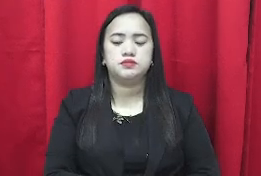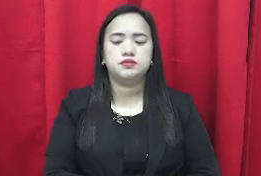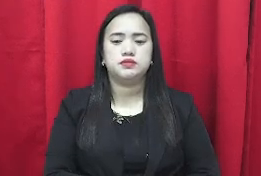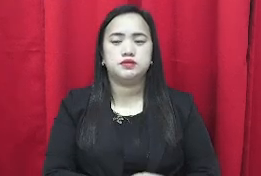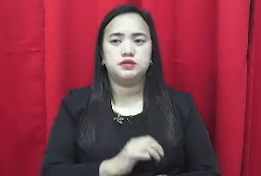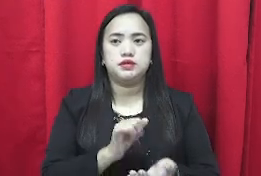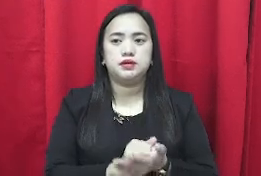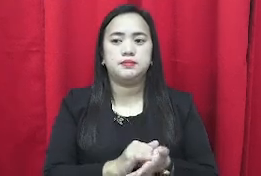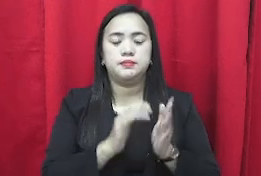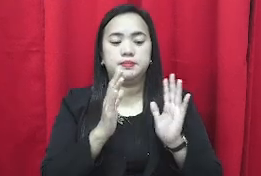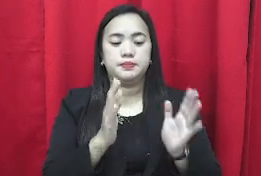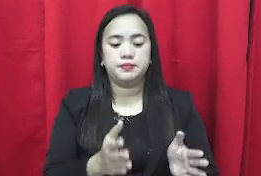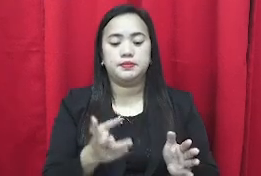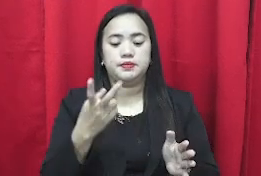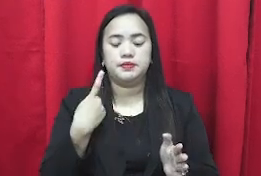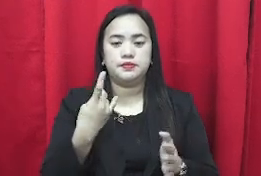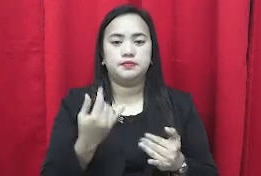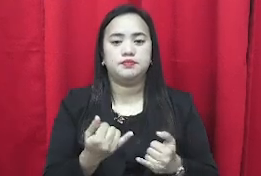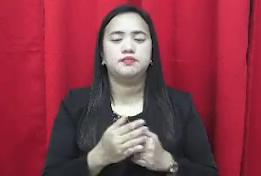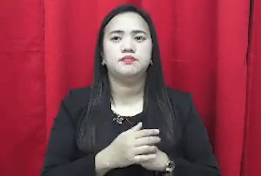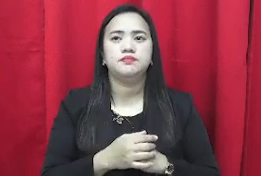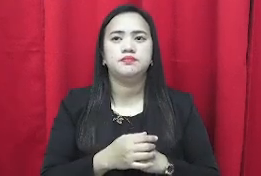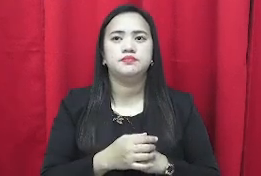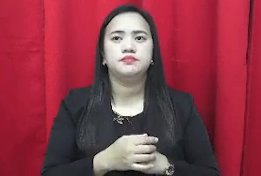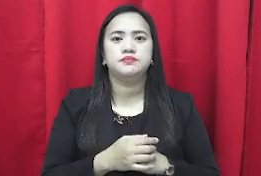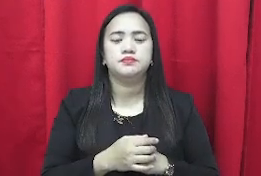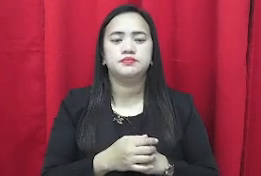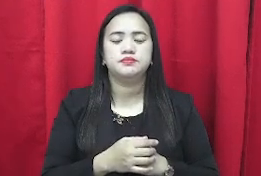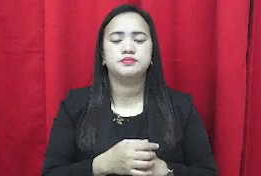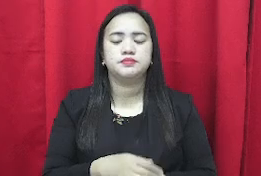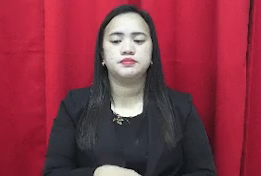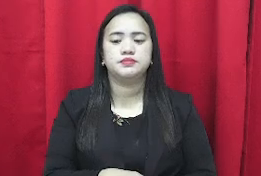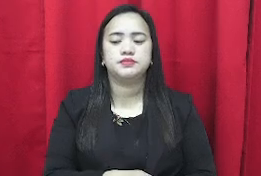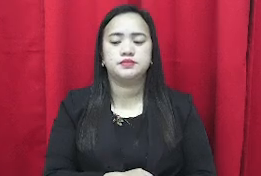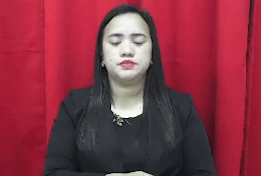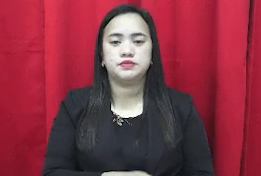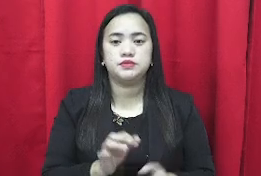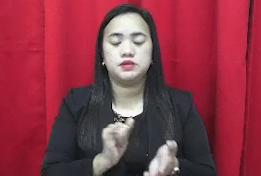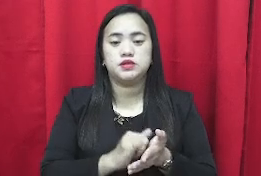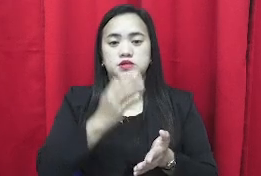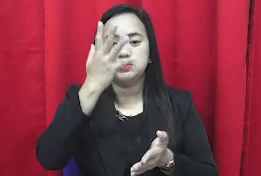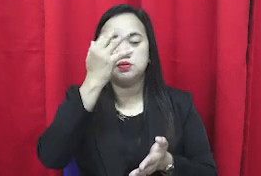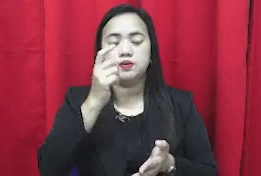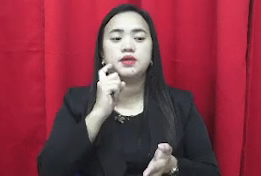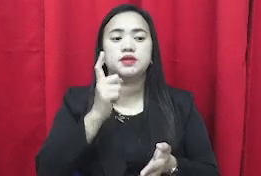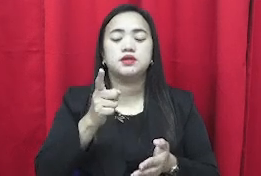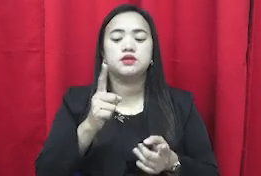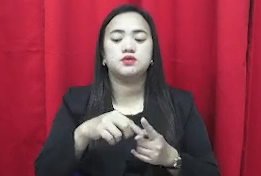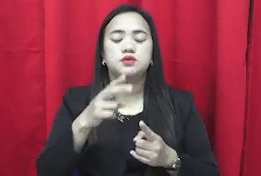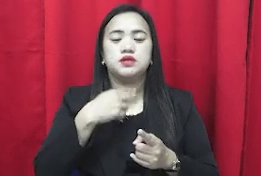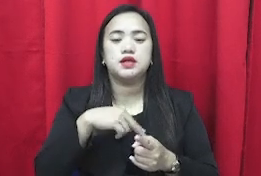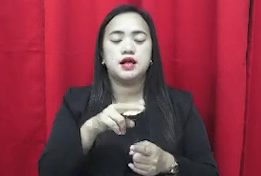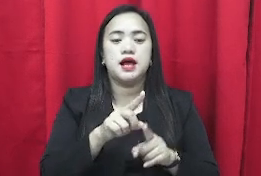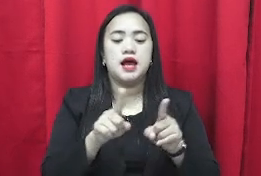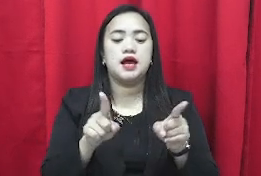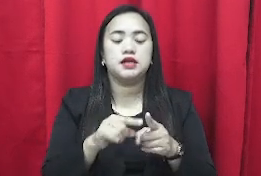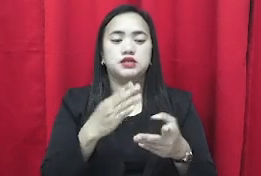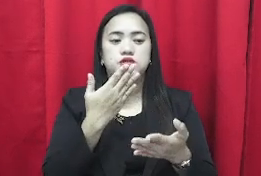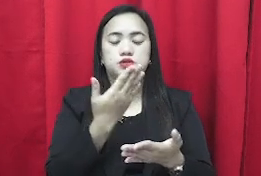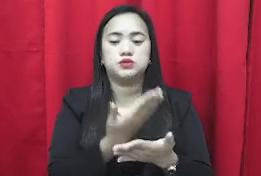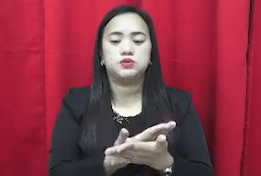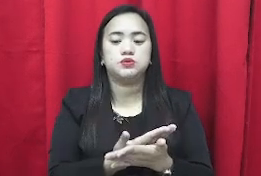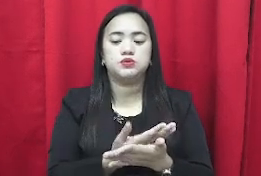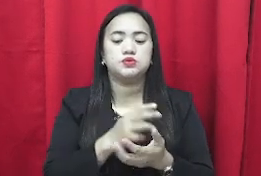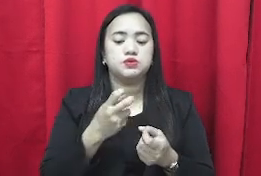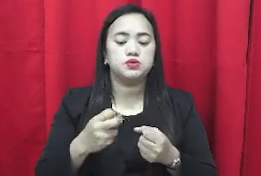yon ay pag-aari ng Panginoong jesukristo Amen Kaya nga ano po makikita natin diyan sa as a good Soldier of